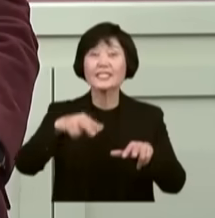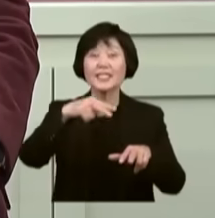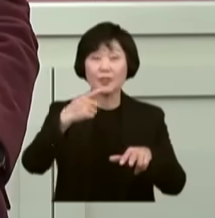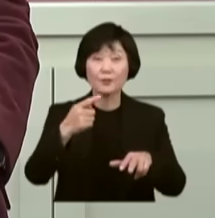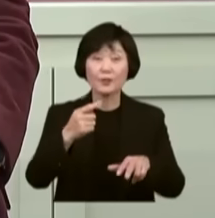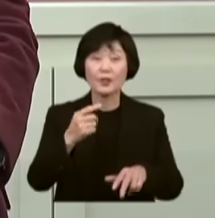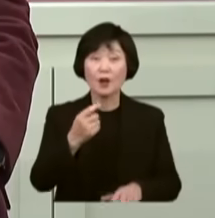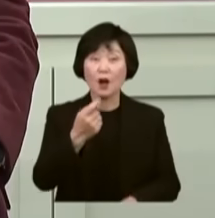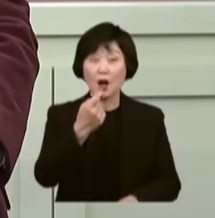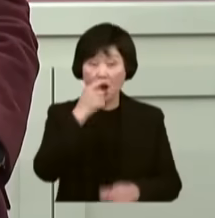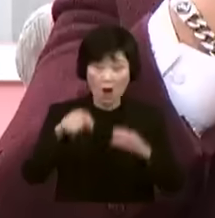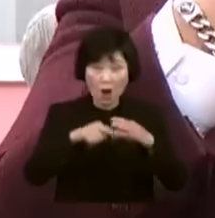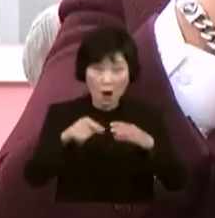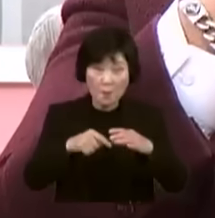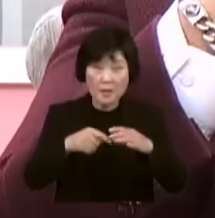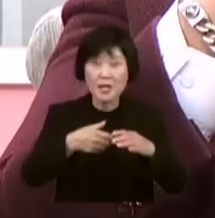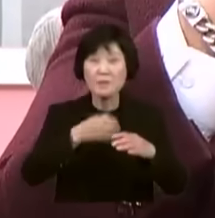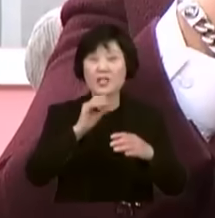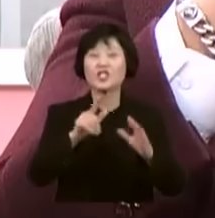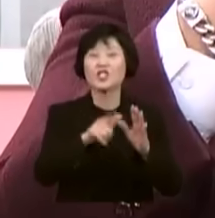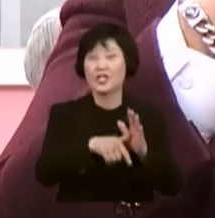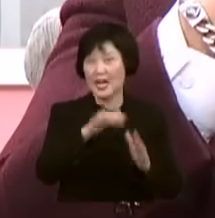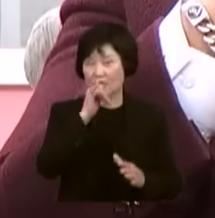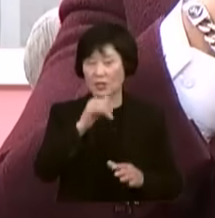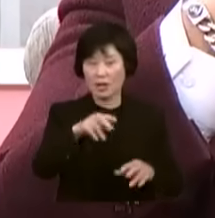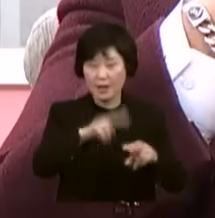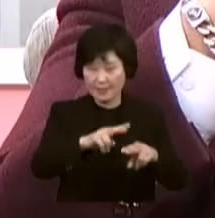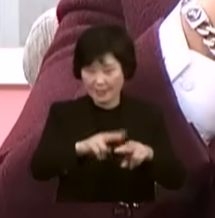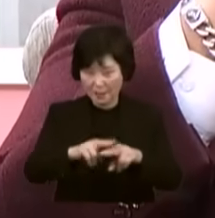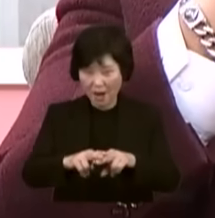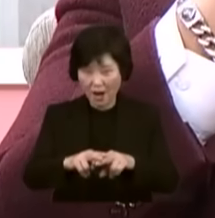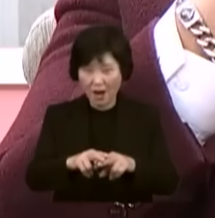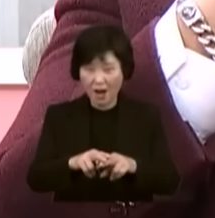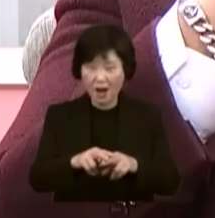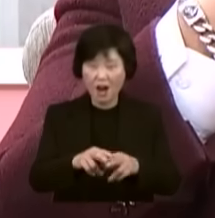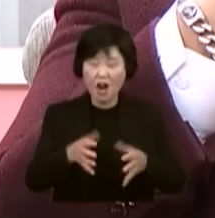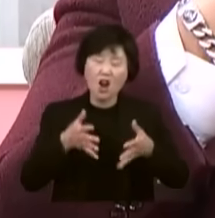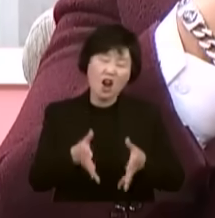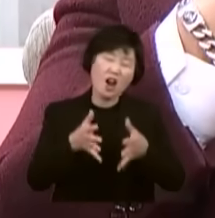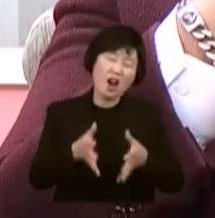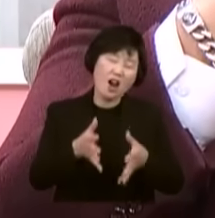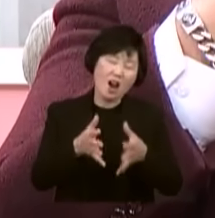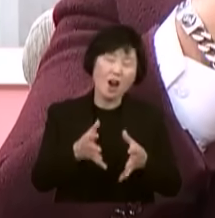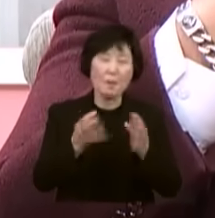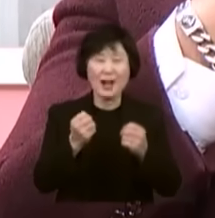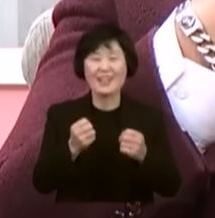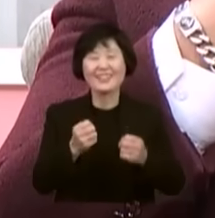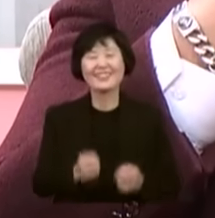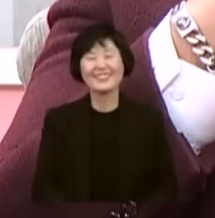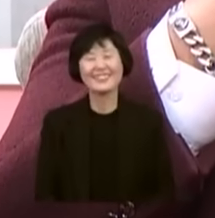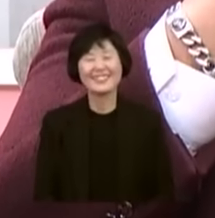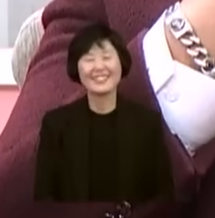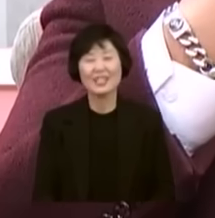타임이야. 그래가지고 앉혀놓고 수다를 엄청 하세요. 피쉬? 피쉬부터 생각해서. 피쉬부터 해서